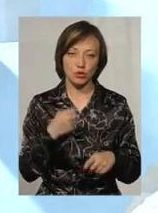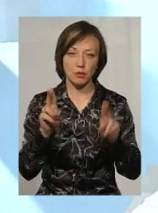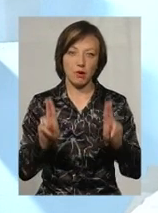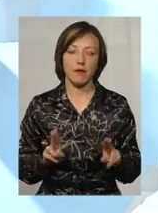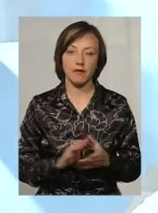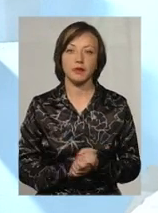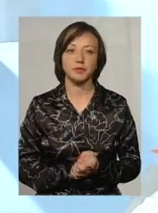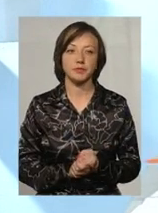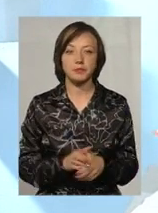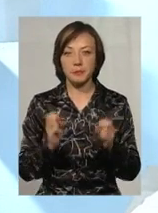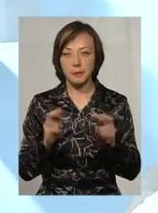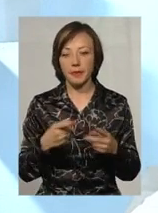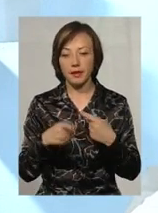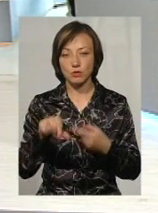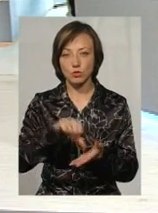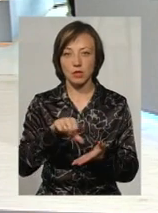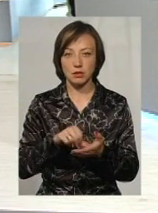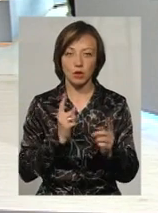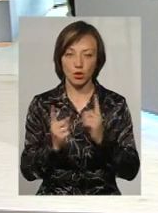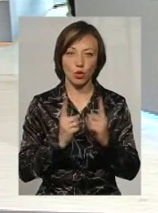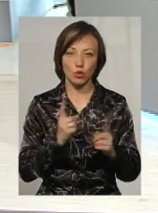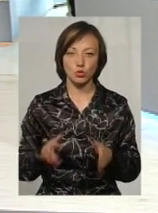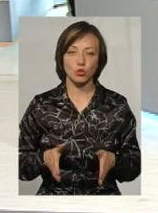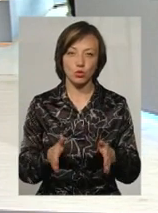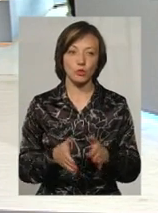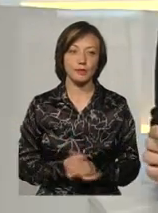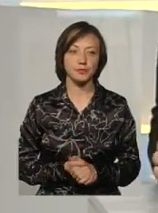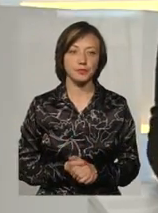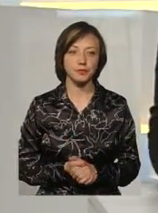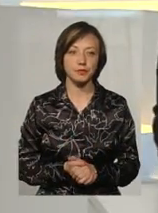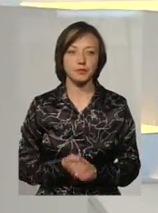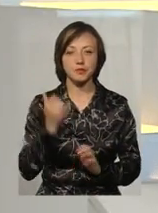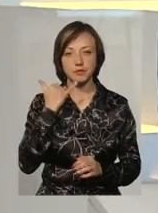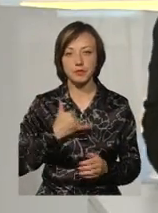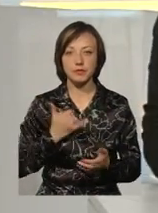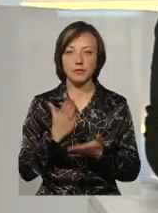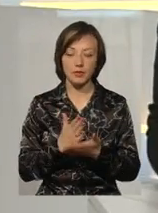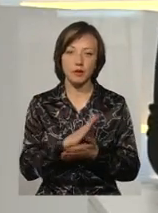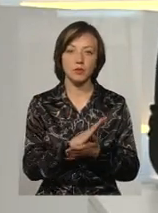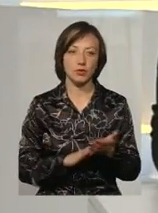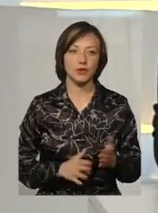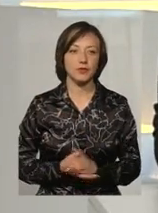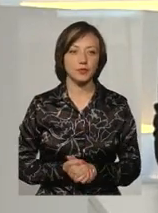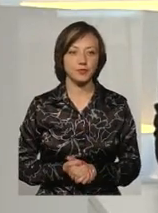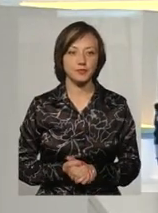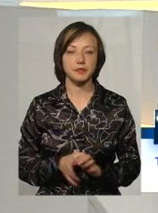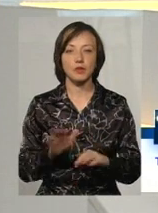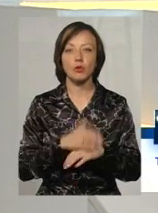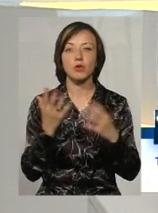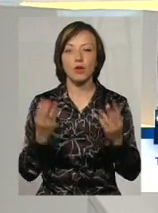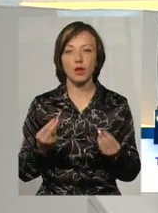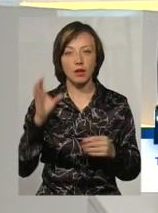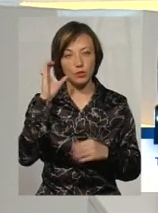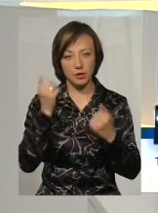і наражають на небезпеку інших учасників дорожнього руху. Угу. Дякую, пане Роман. У нас зараз є дзвінок, а потім доповнимо. Доброго дня, ви в